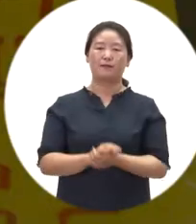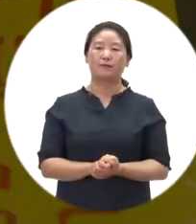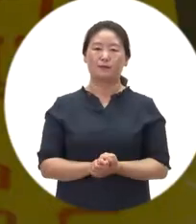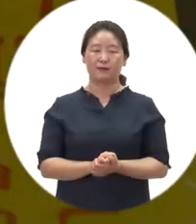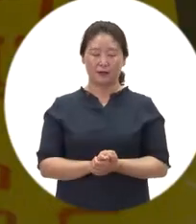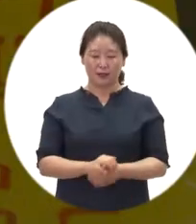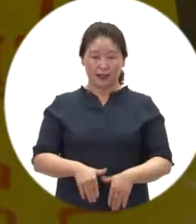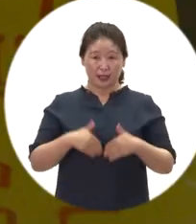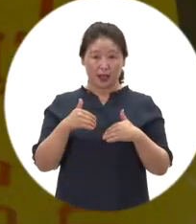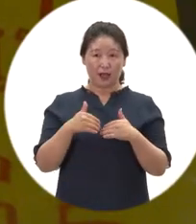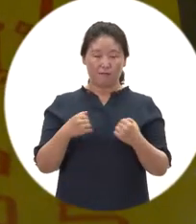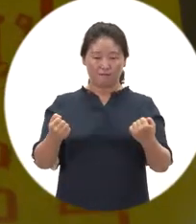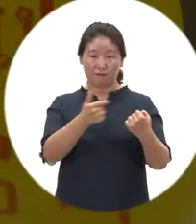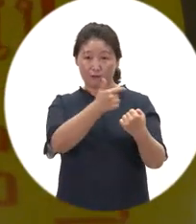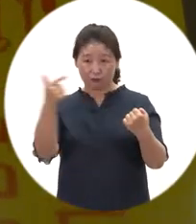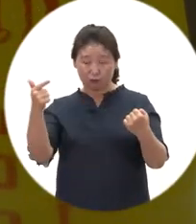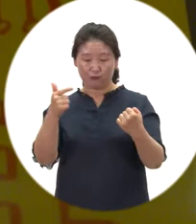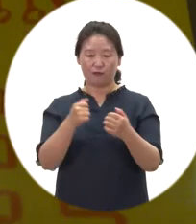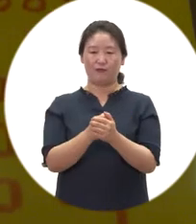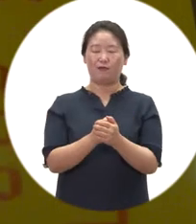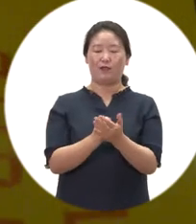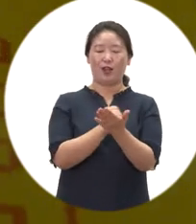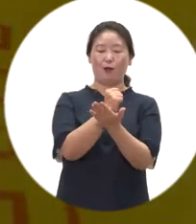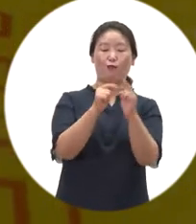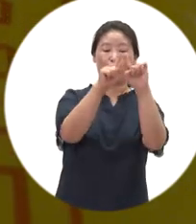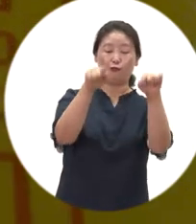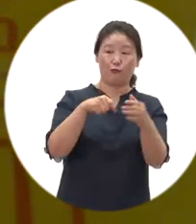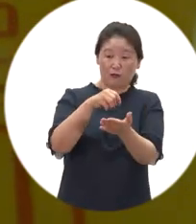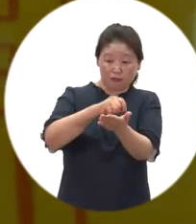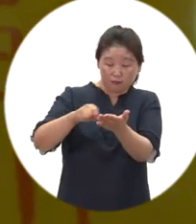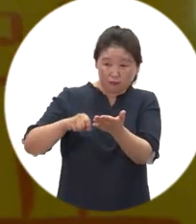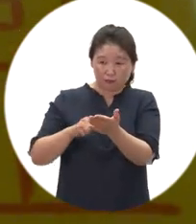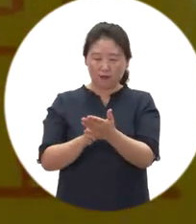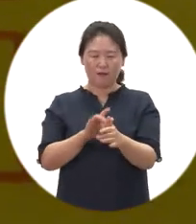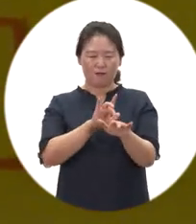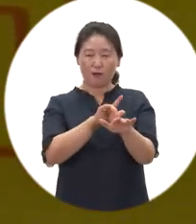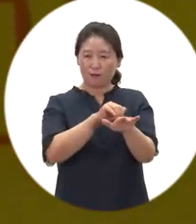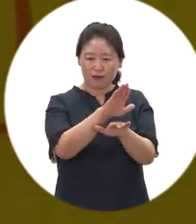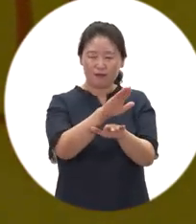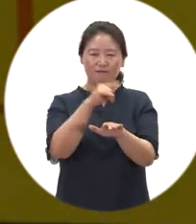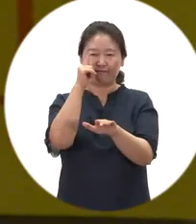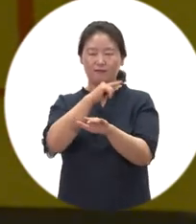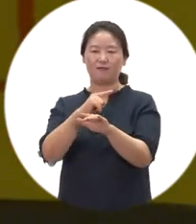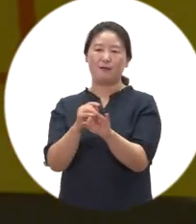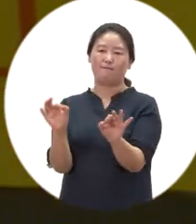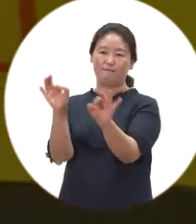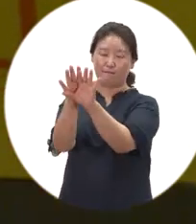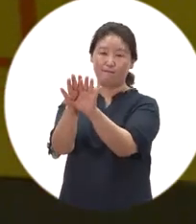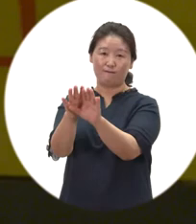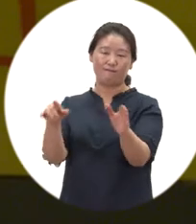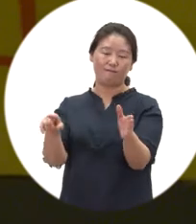단오는 양기가 가장 왕성한 날로 이날 부적을 쓰면 잡귀를 물리칠 뿐만 아니라 집안의 나쁜 기운도